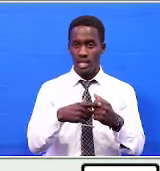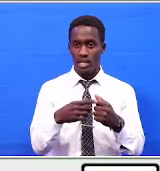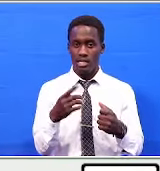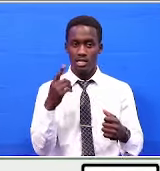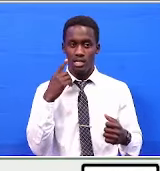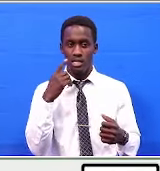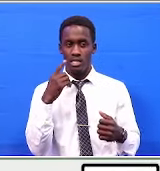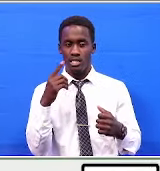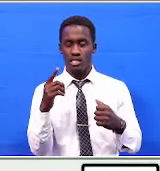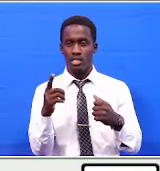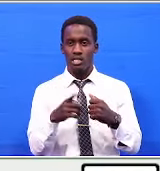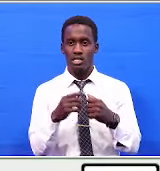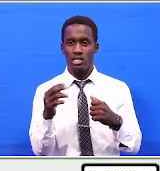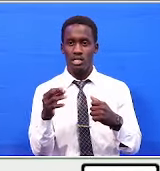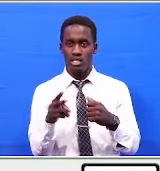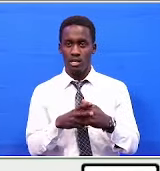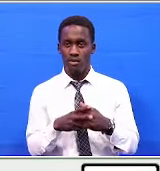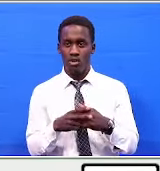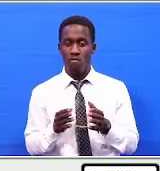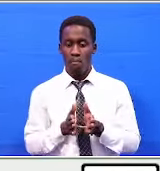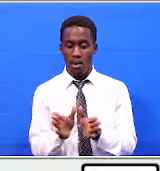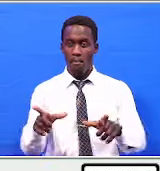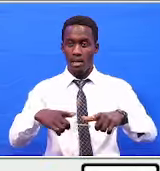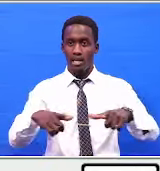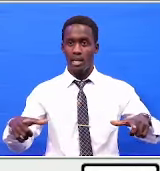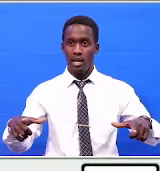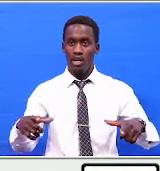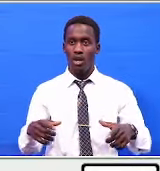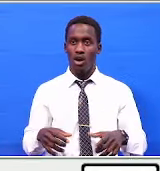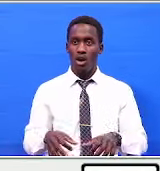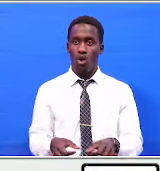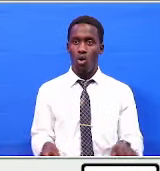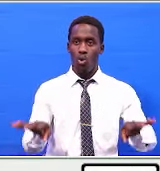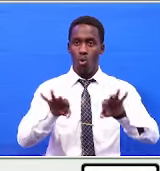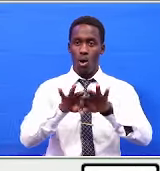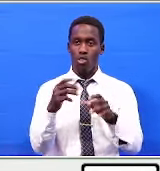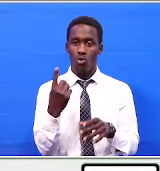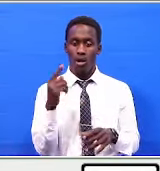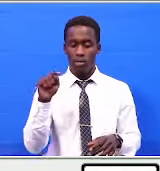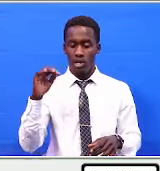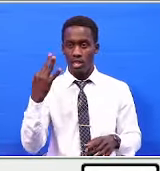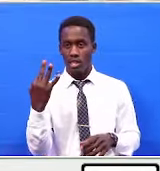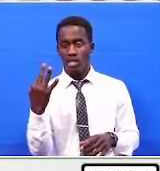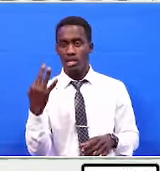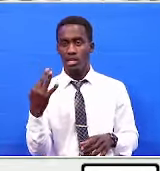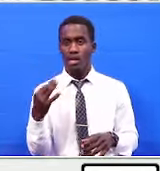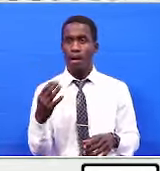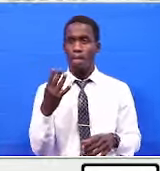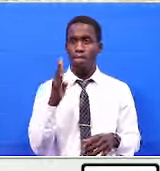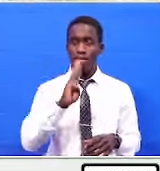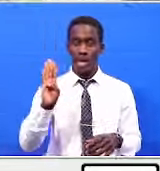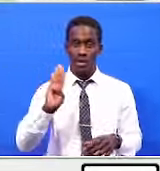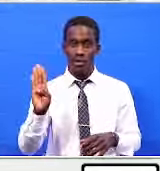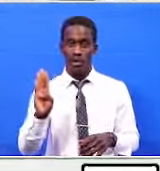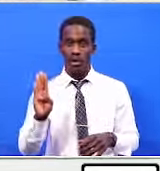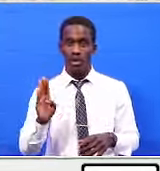667 acres of public land worth 1.3 billion in Kitale town.